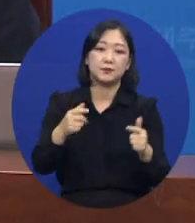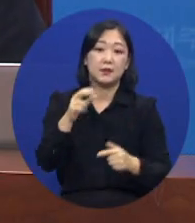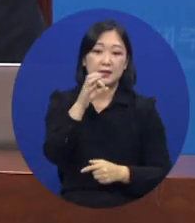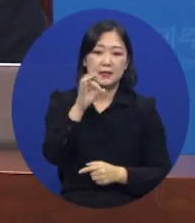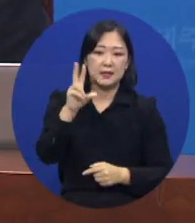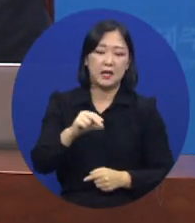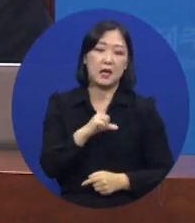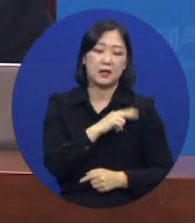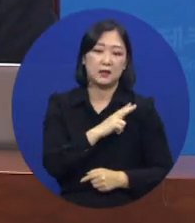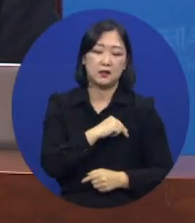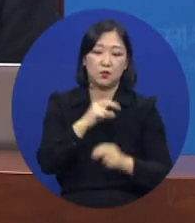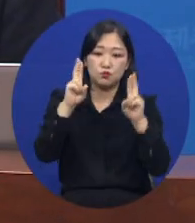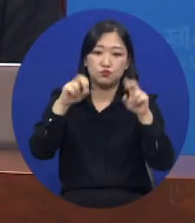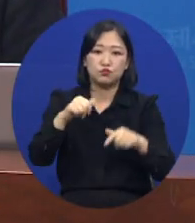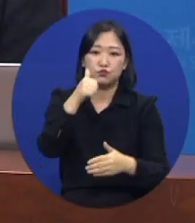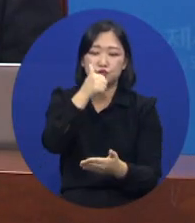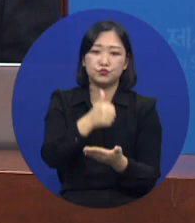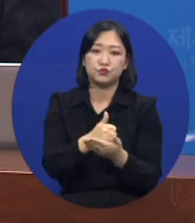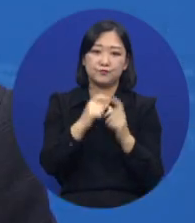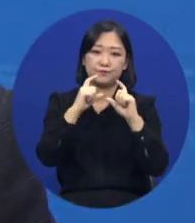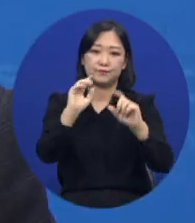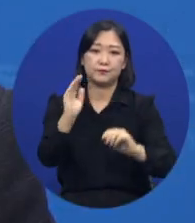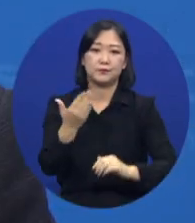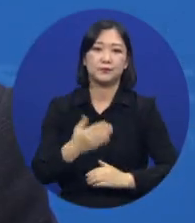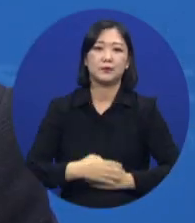의원은 무죄가 확정됩니다.